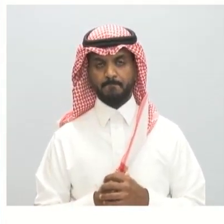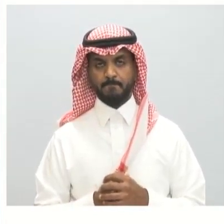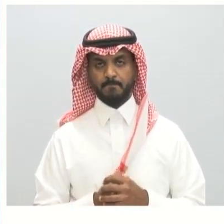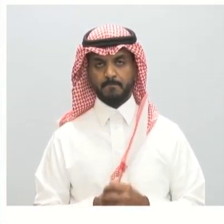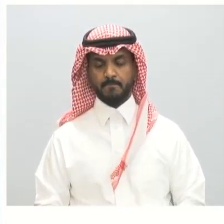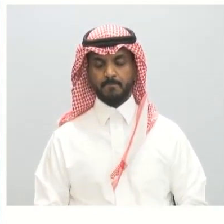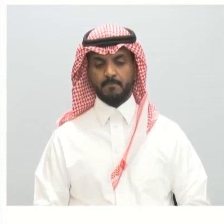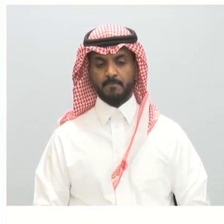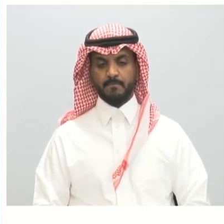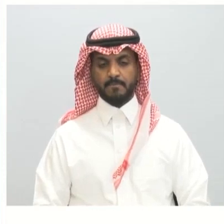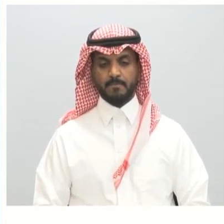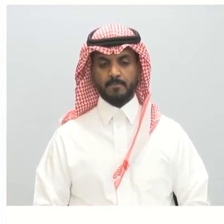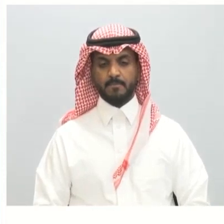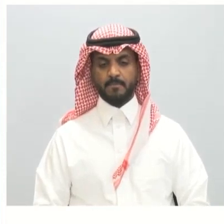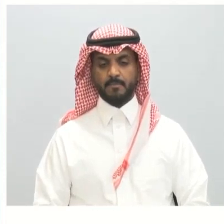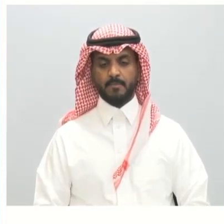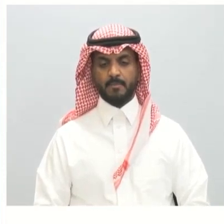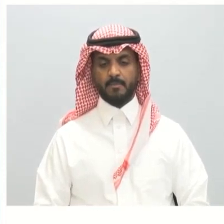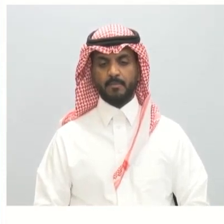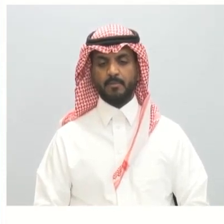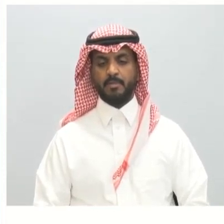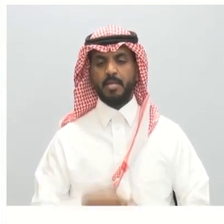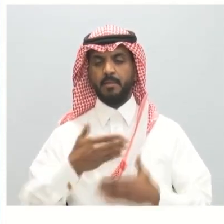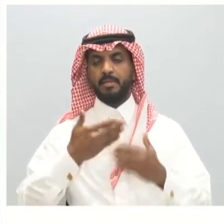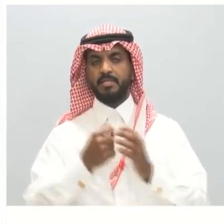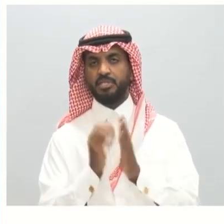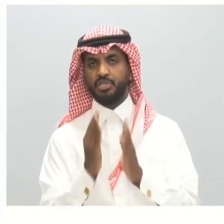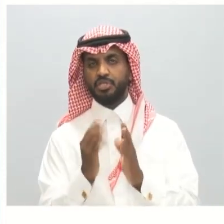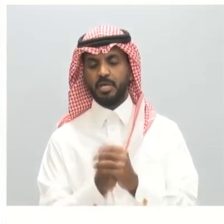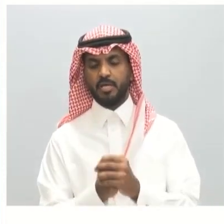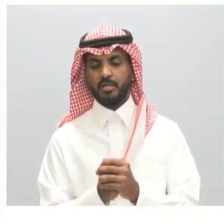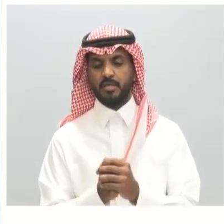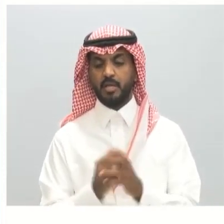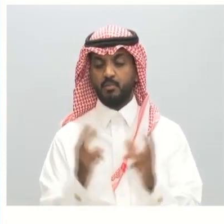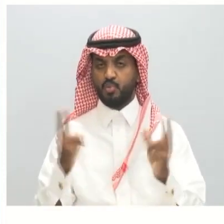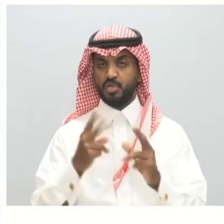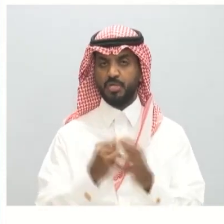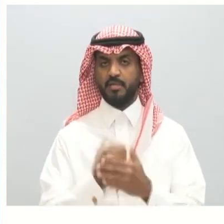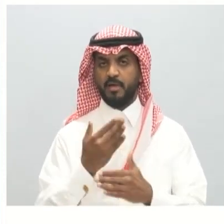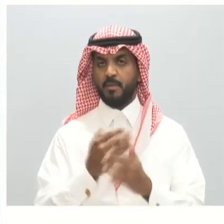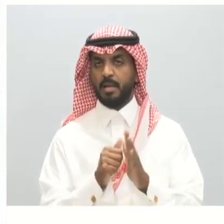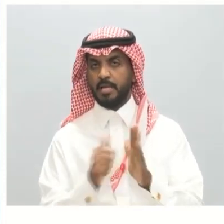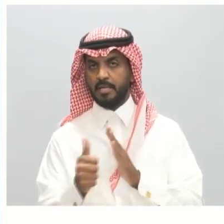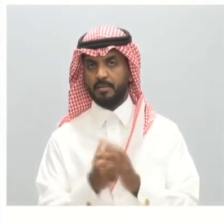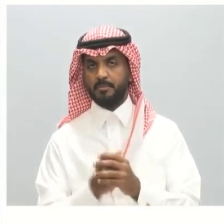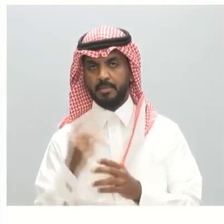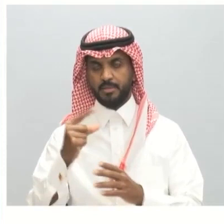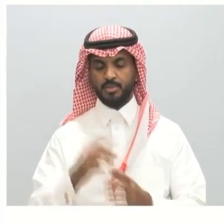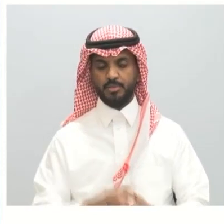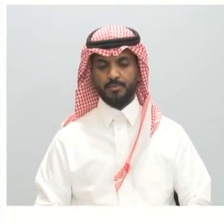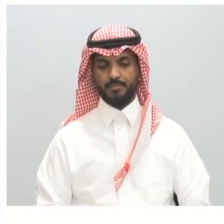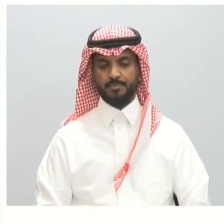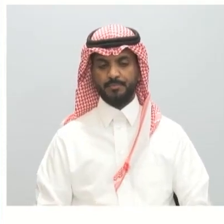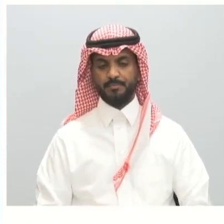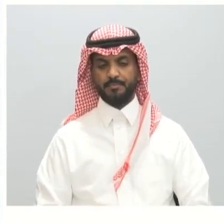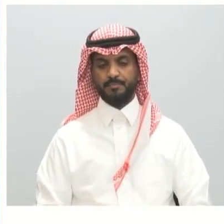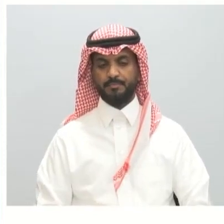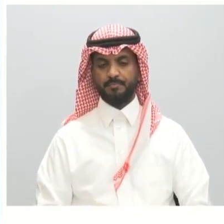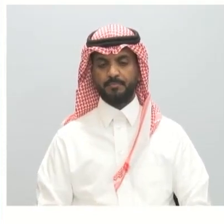لها احسنت لبنت اتجاه المواجهه لنظام القياده بالدرجات